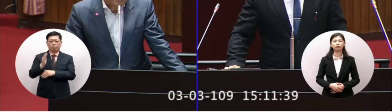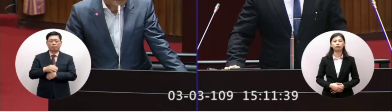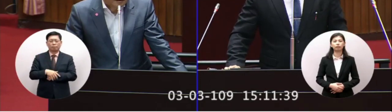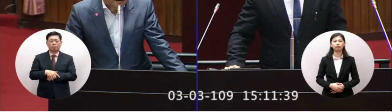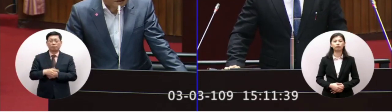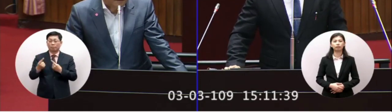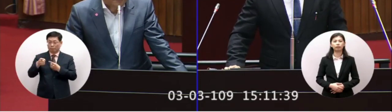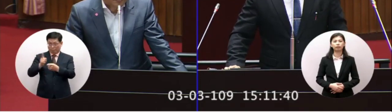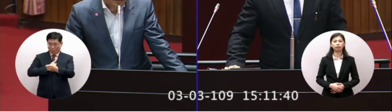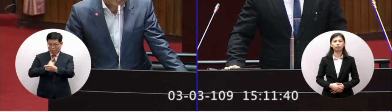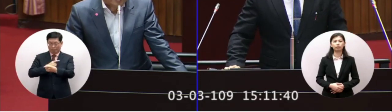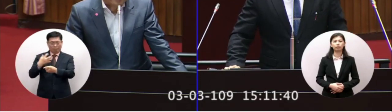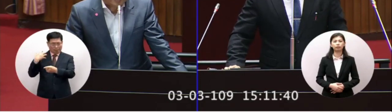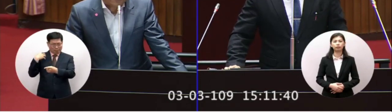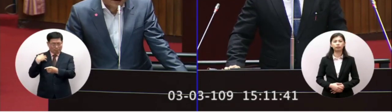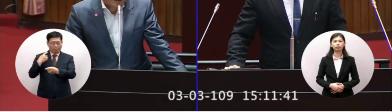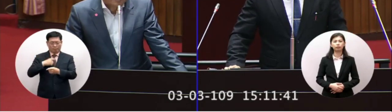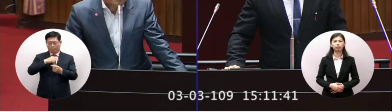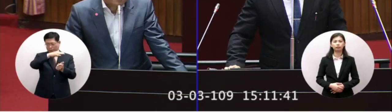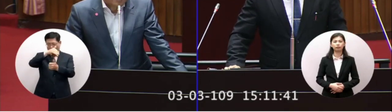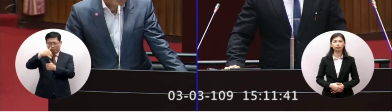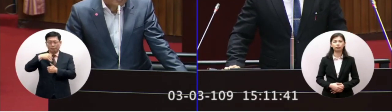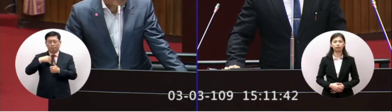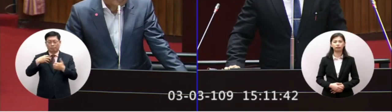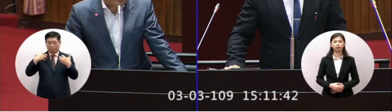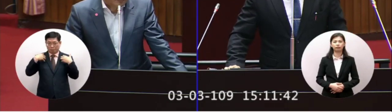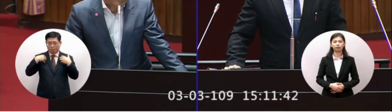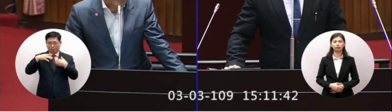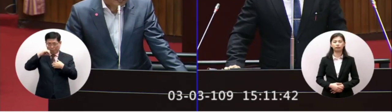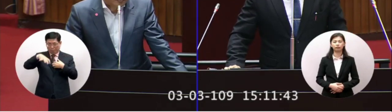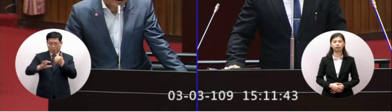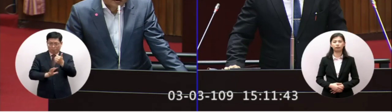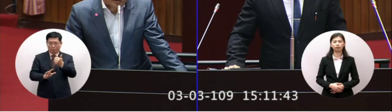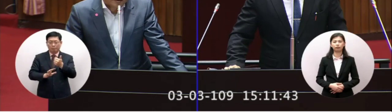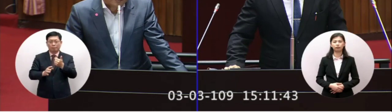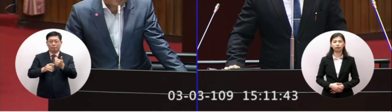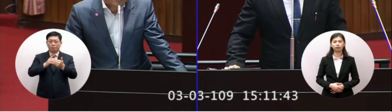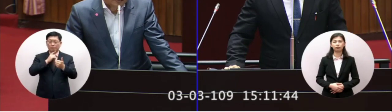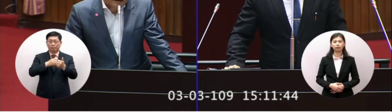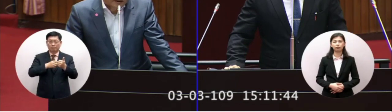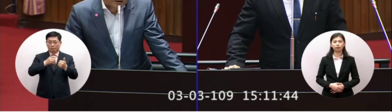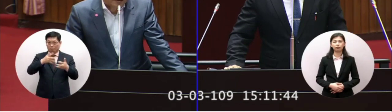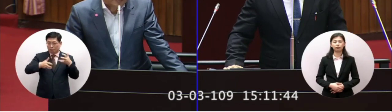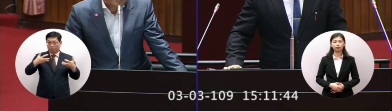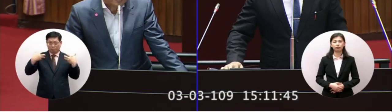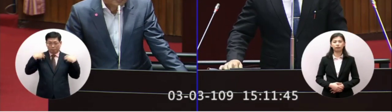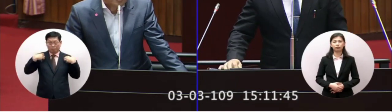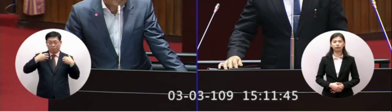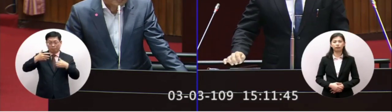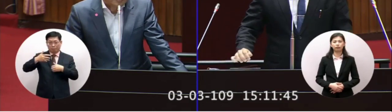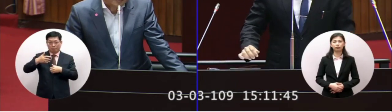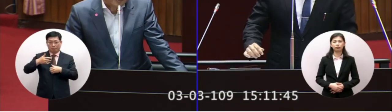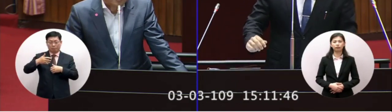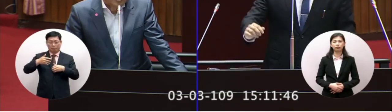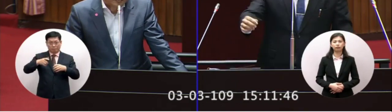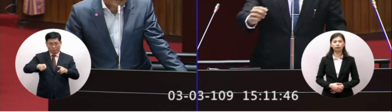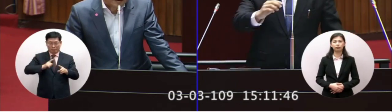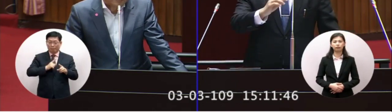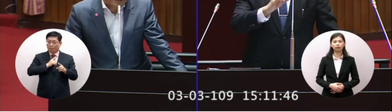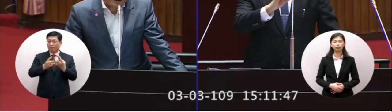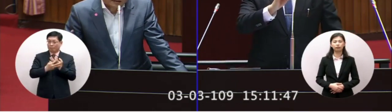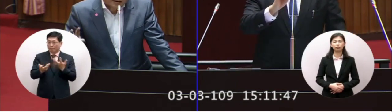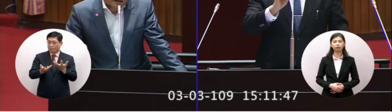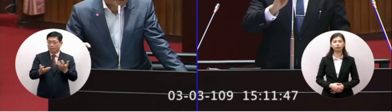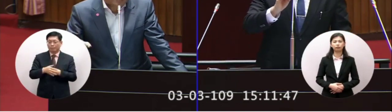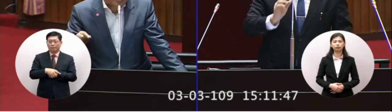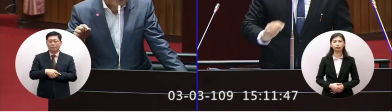政府，那由县市政府主责地方，那由各个部会的主管单位、主管机关就各个的业务